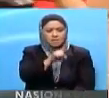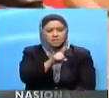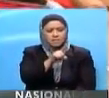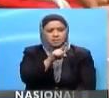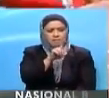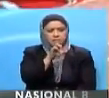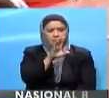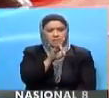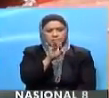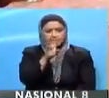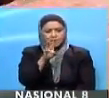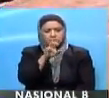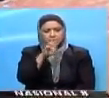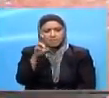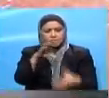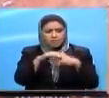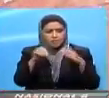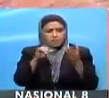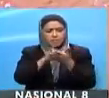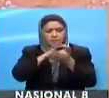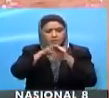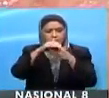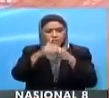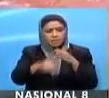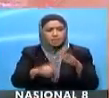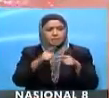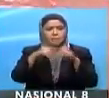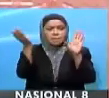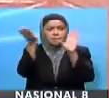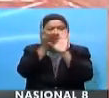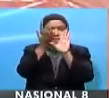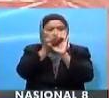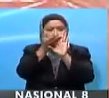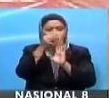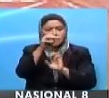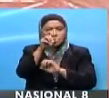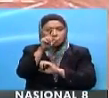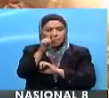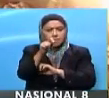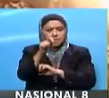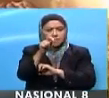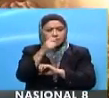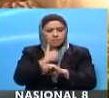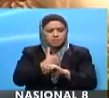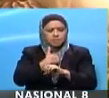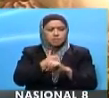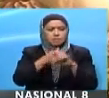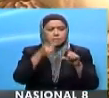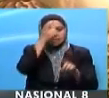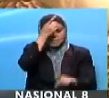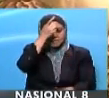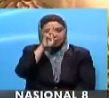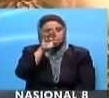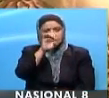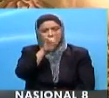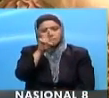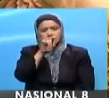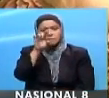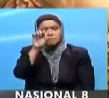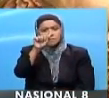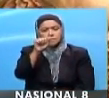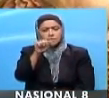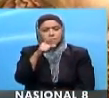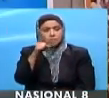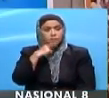RM168,063 itu disempurnakan Ketua Pegawai Eksekutif Bank Muamalat Malaysia Berhad, Datuk Haji Muhammad Reza Shah Abdul Wahid. Ini